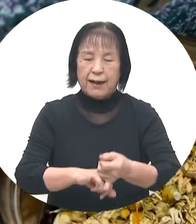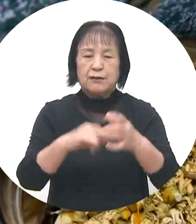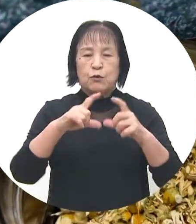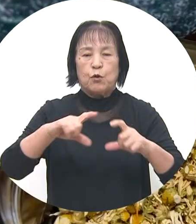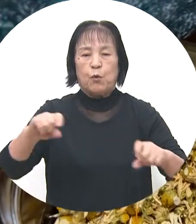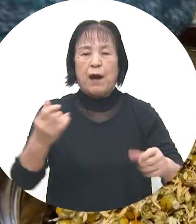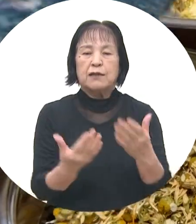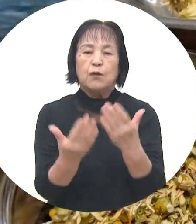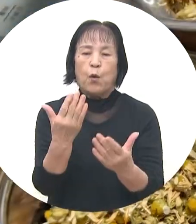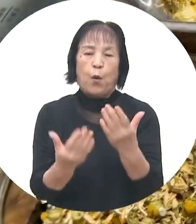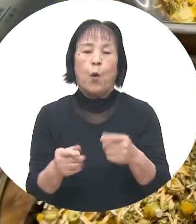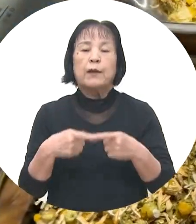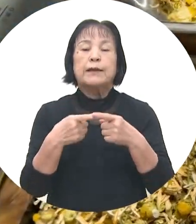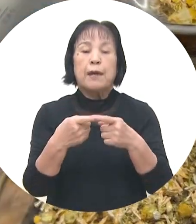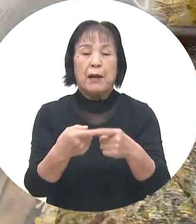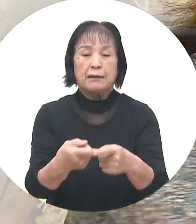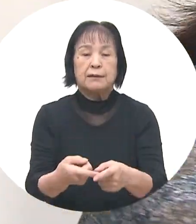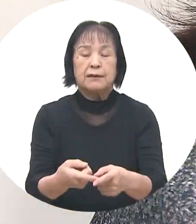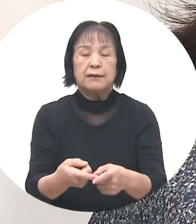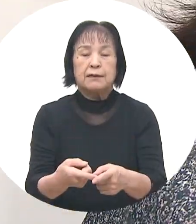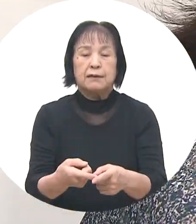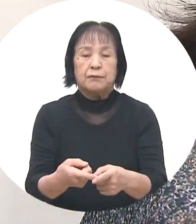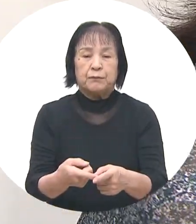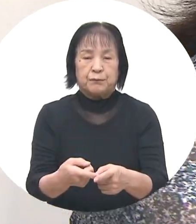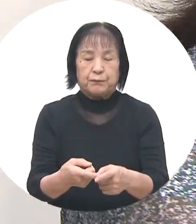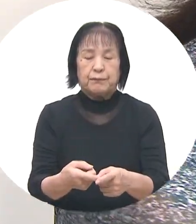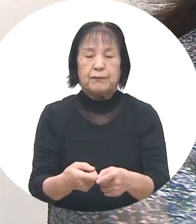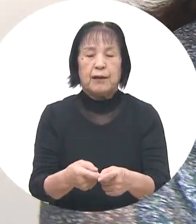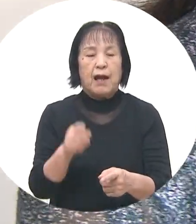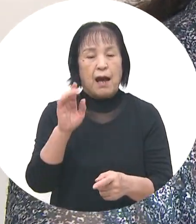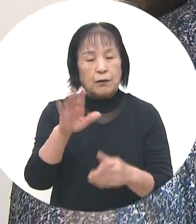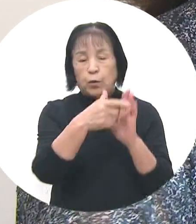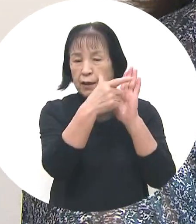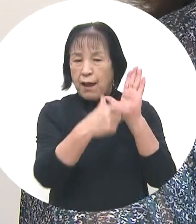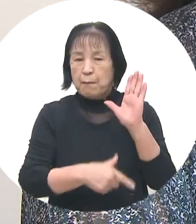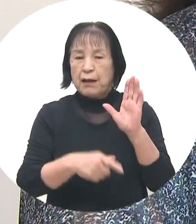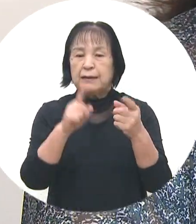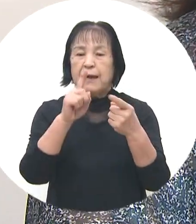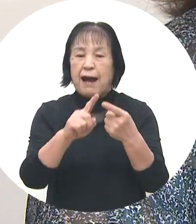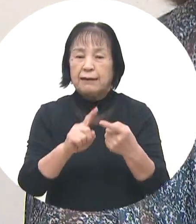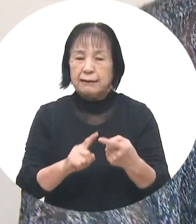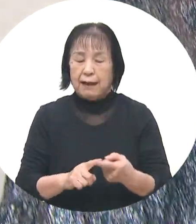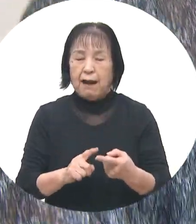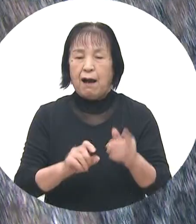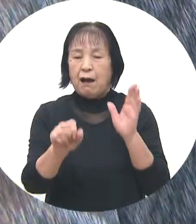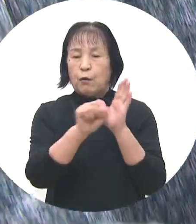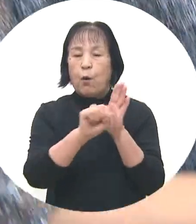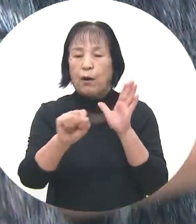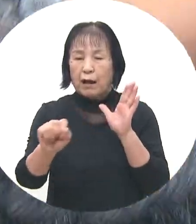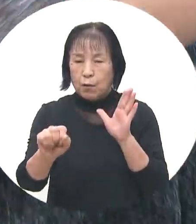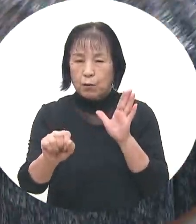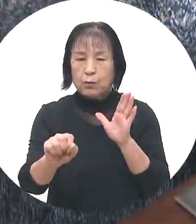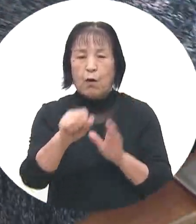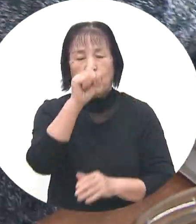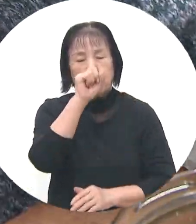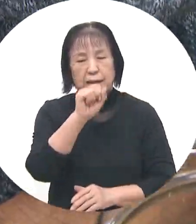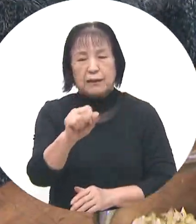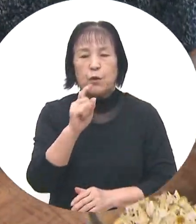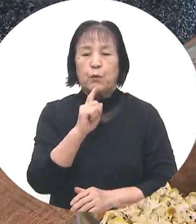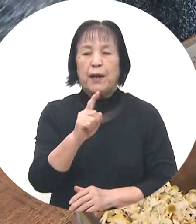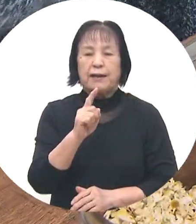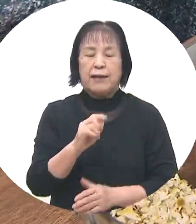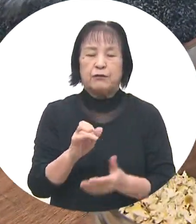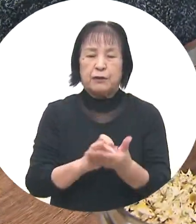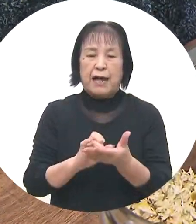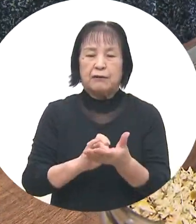るっていうのもそうですし、あとやっぱりそのテーマに合った、一応効果効能というかいいと言われている薬